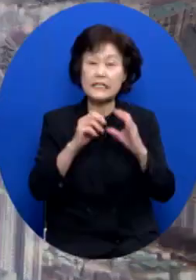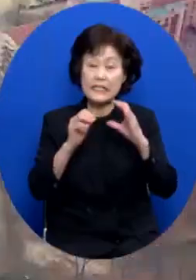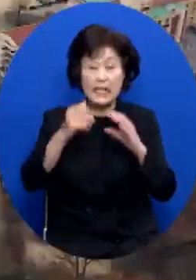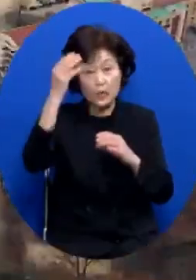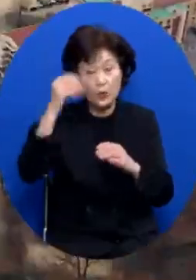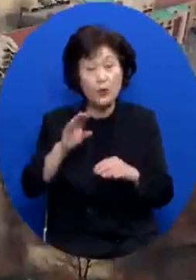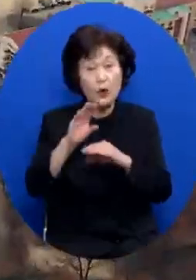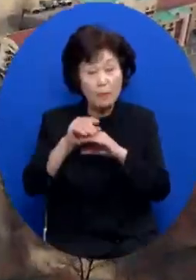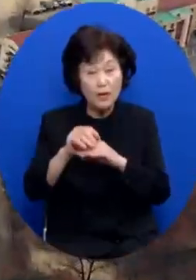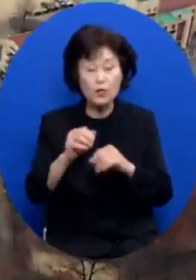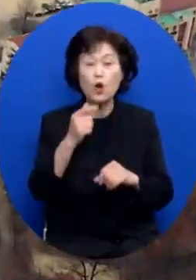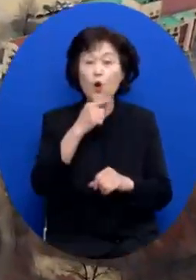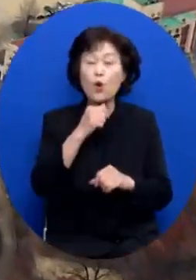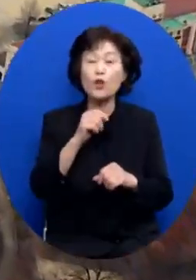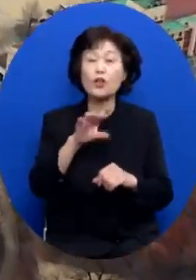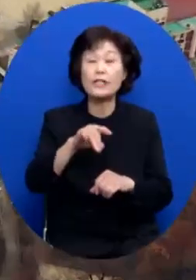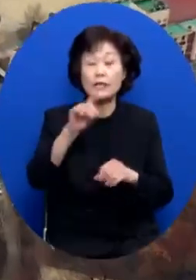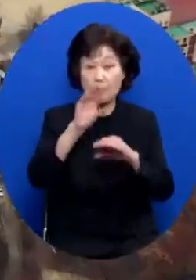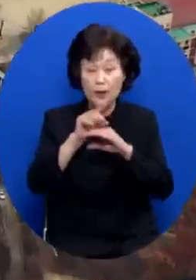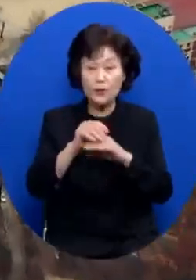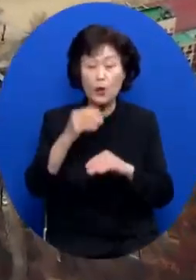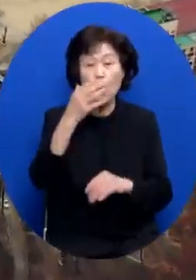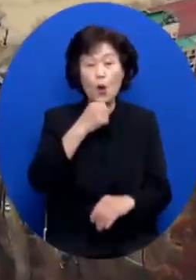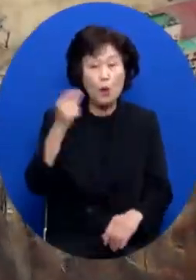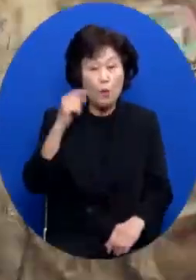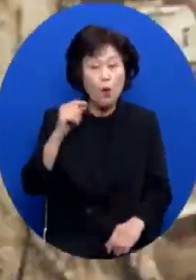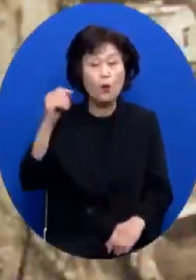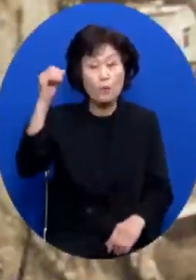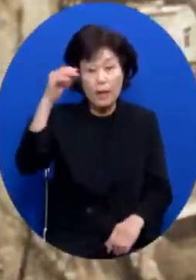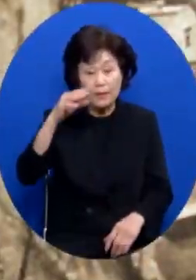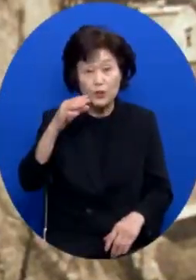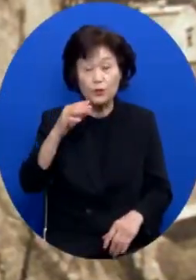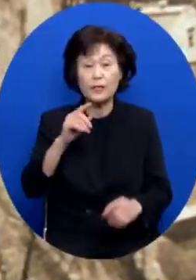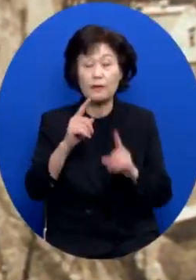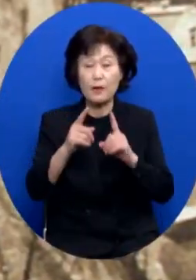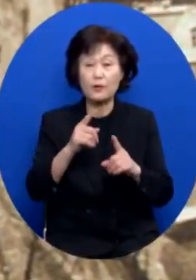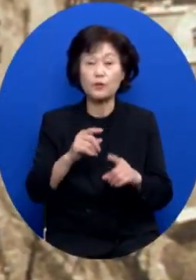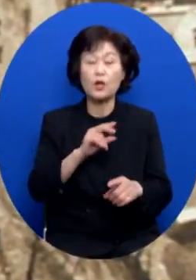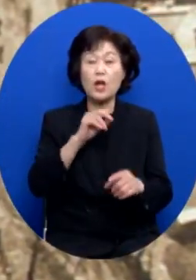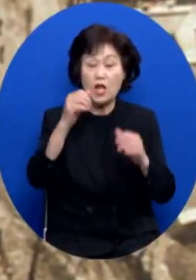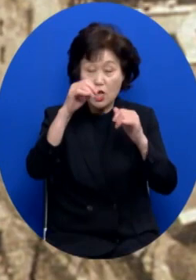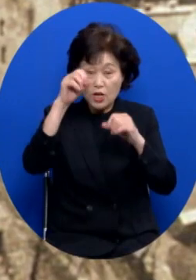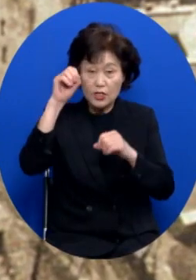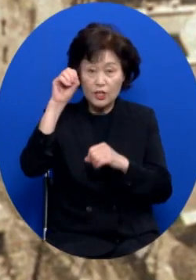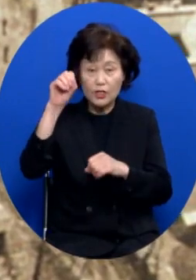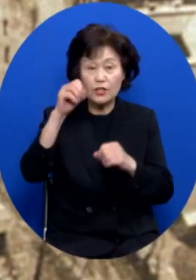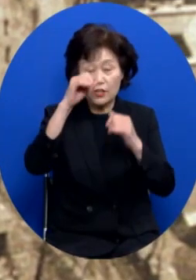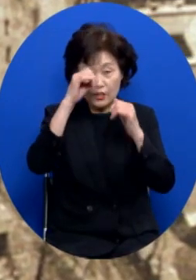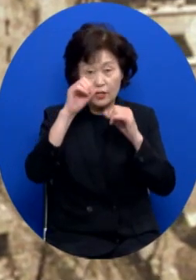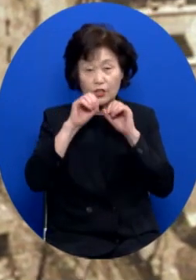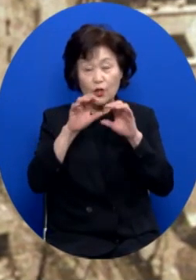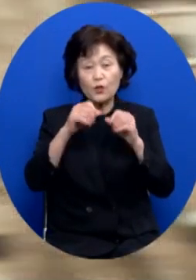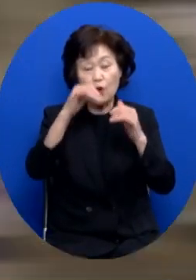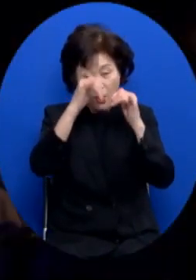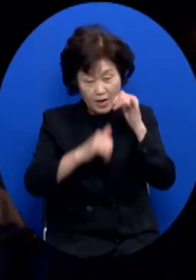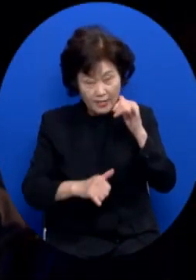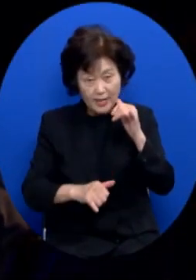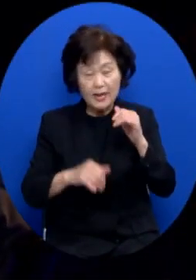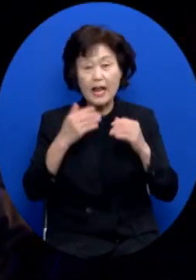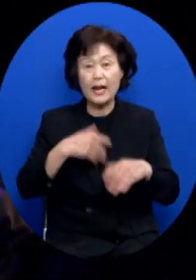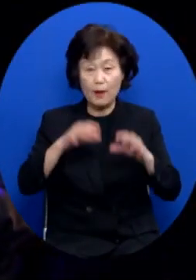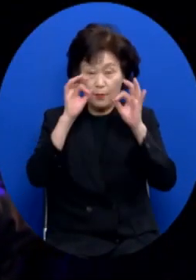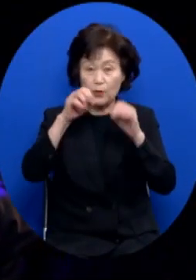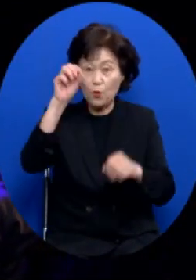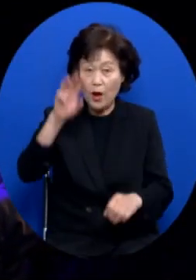위크 월요일 첫방송은 복음의 비치 오다를 부제로 광주 선교 역사의 발자취를 돌아봅니다 또